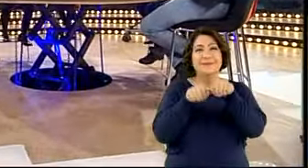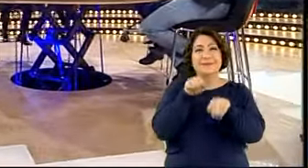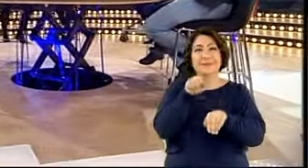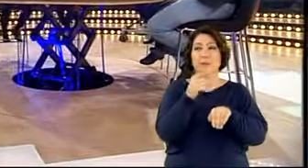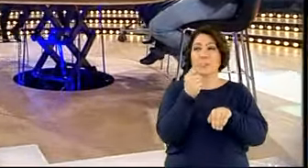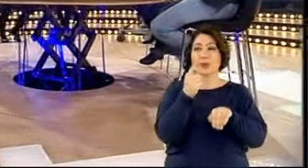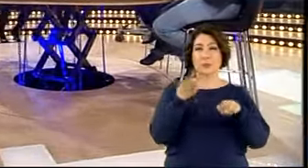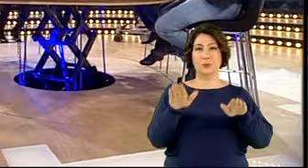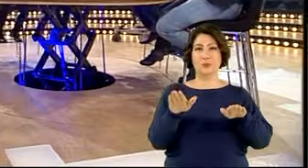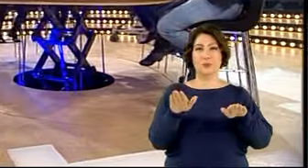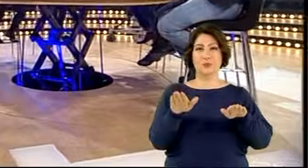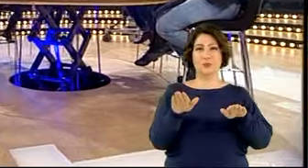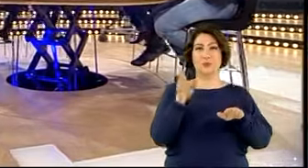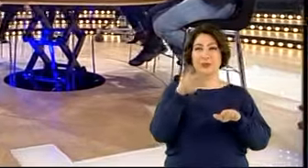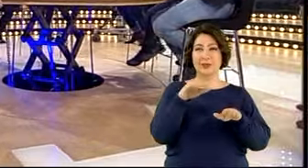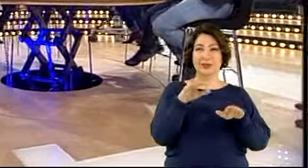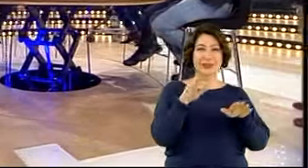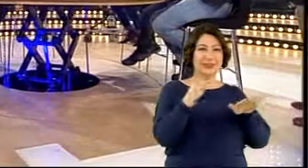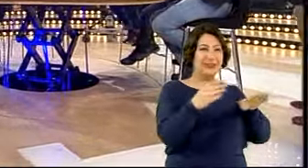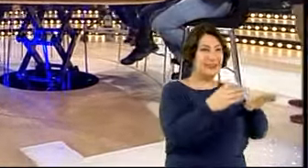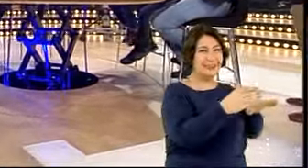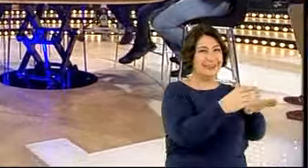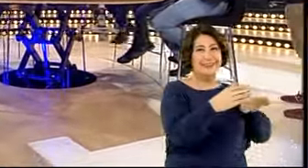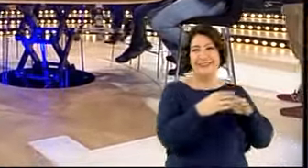Bir süre böyle duruyor. Sonra çeviriyorlar.